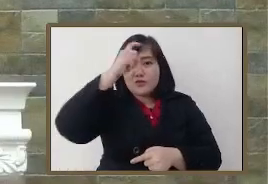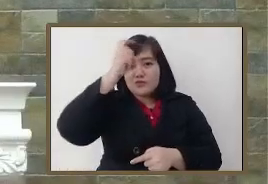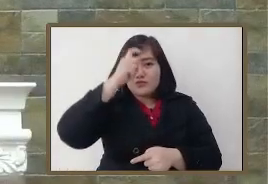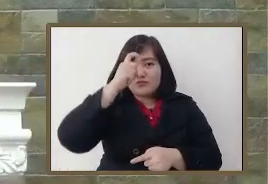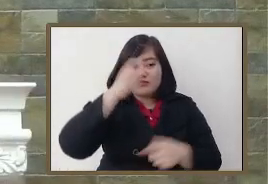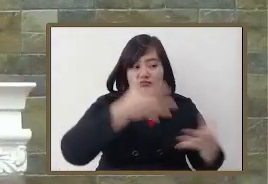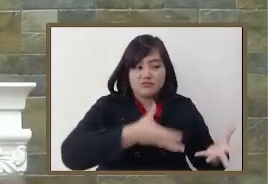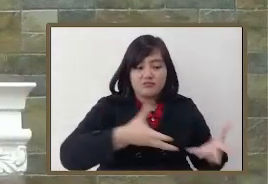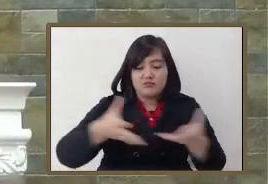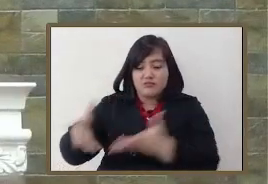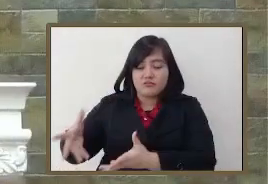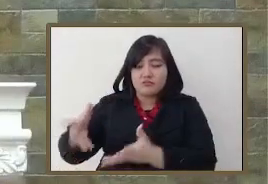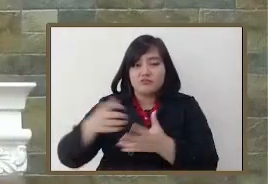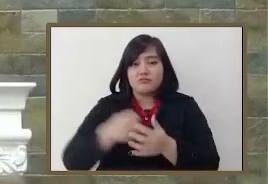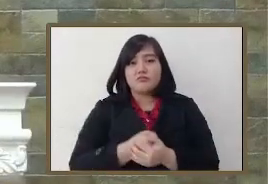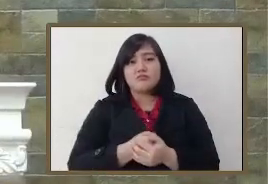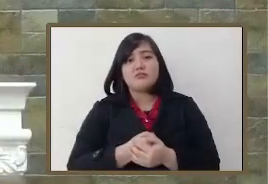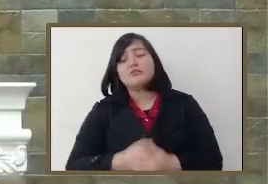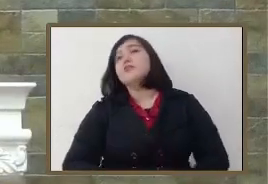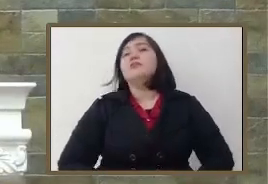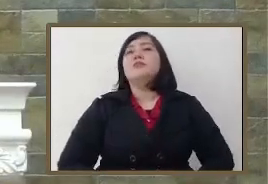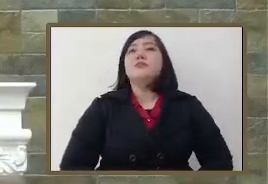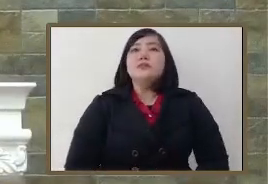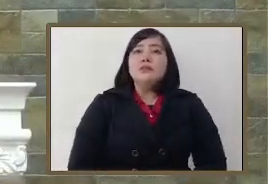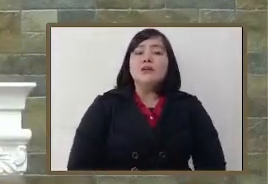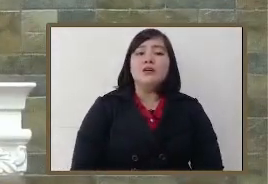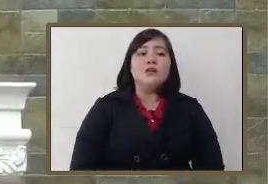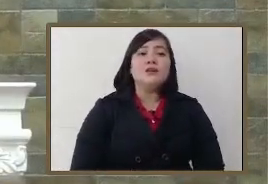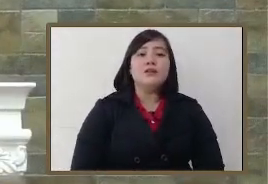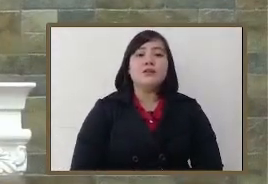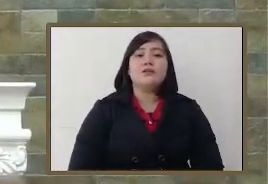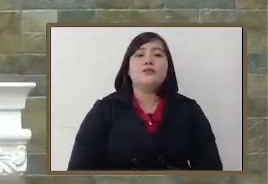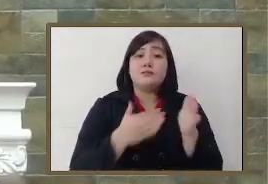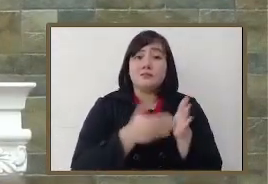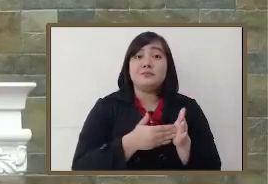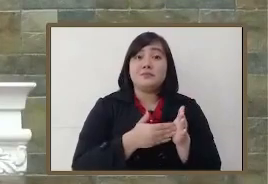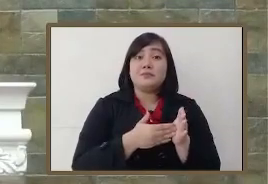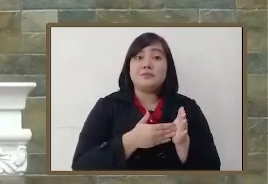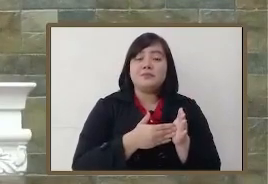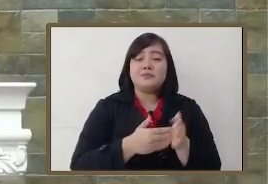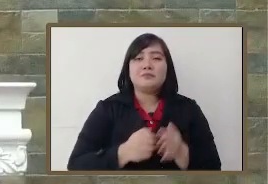You understand? Kaya kapatid, ang sinasabi ko po sa inyo rito,